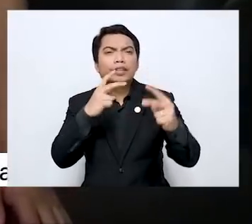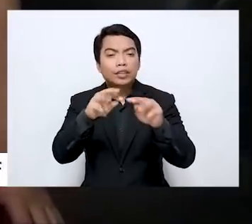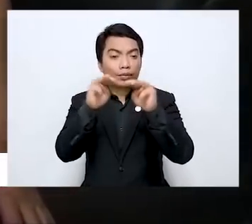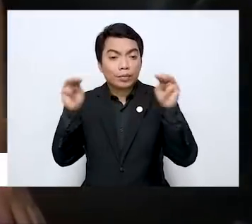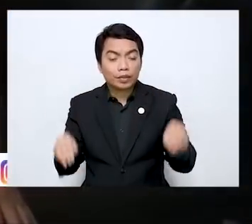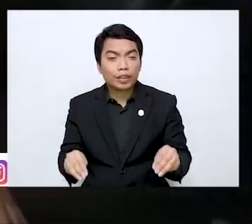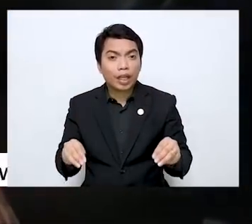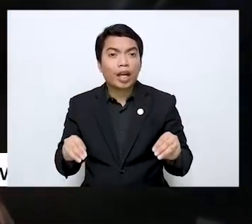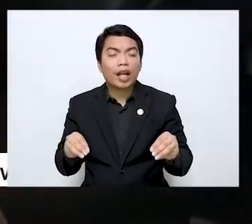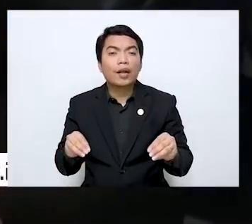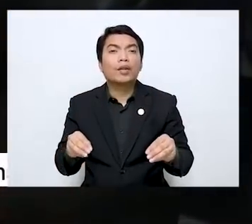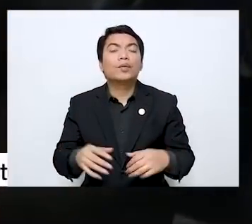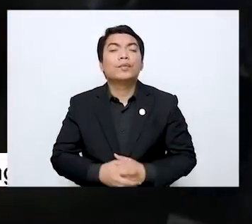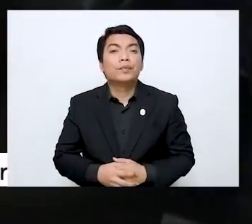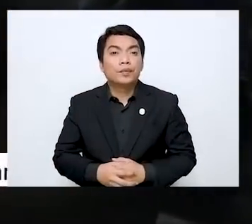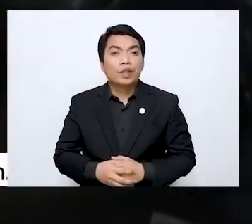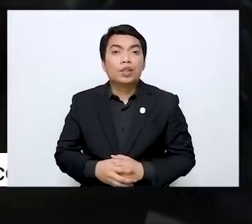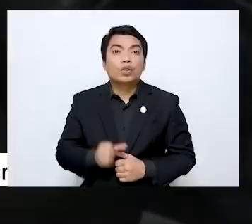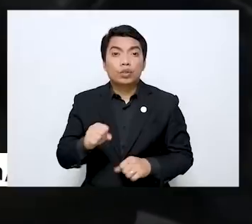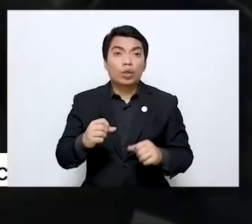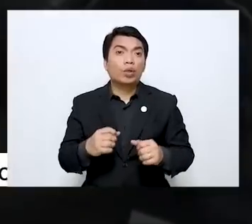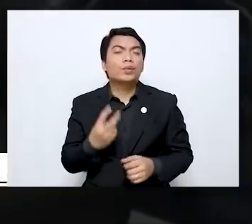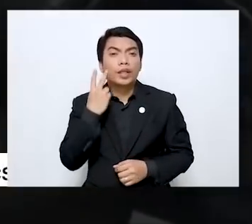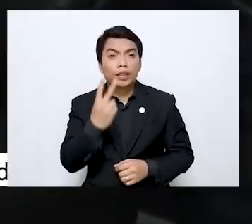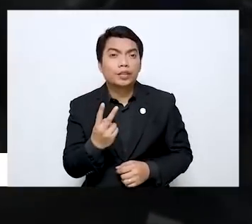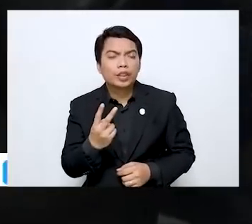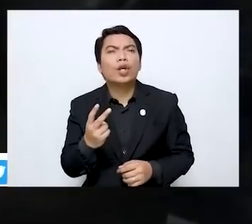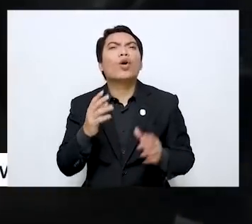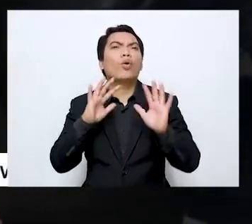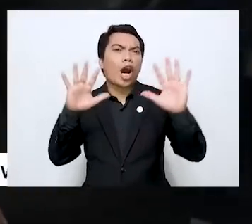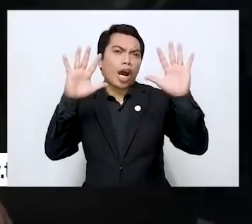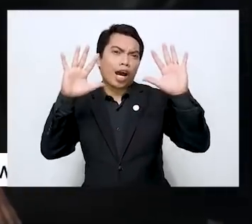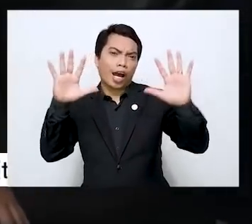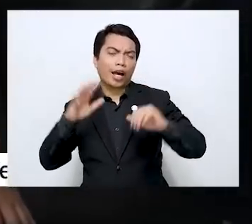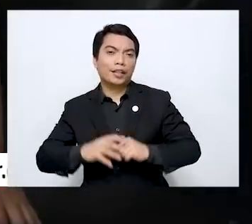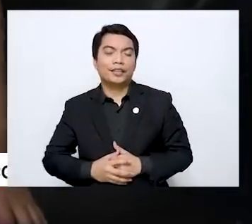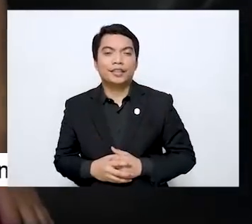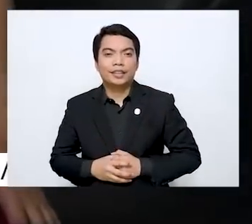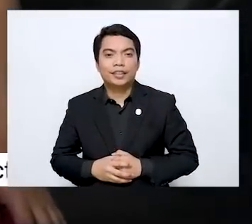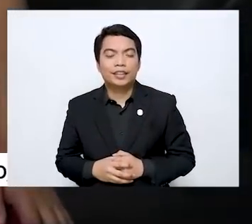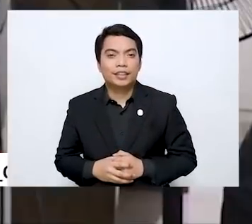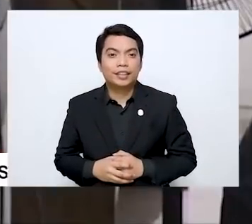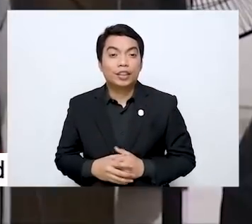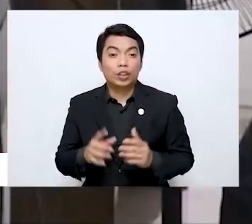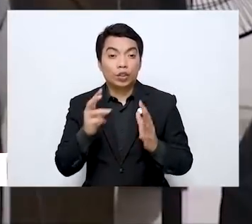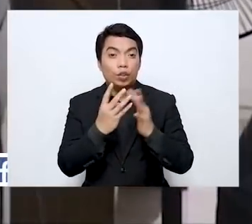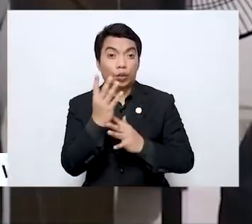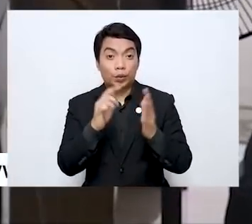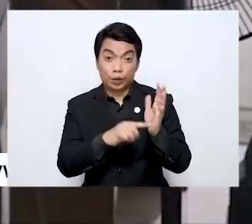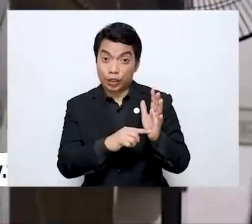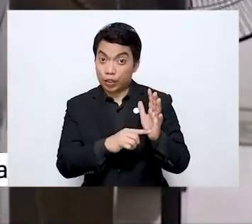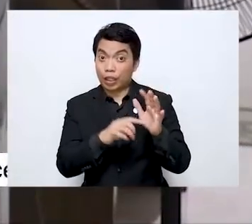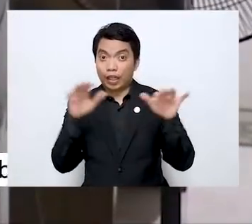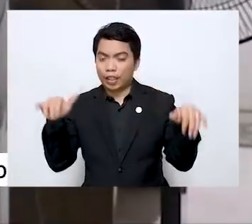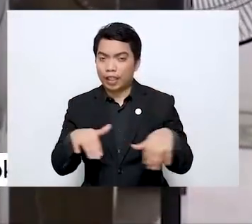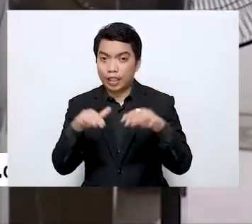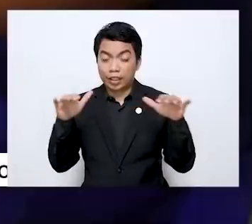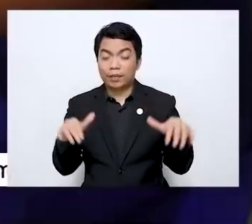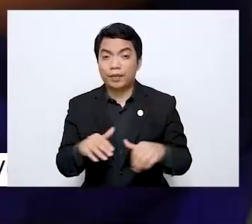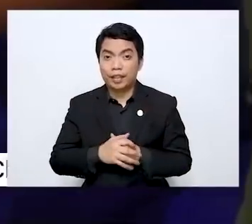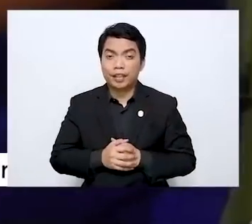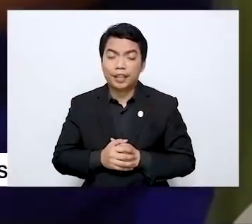na ang restriction at para makita niya ang kagandahan ng museum. Sa virtual tour din na ito ng INC